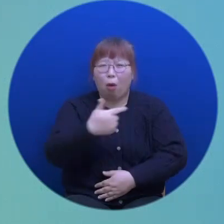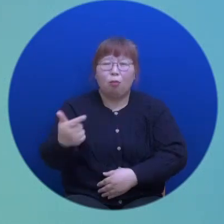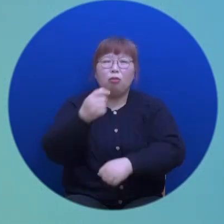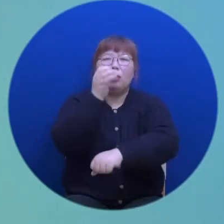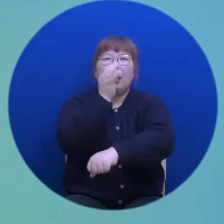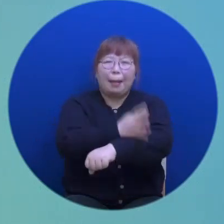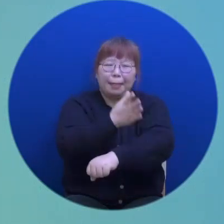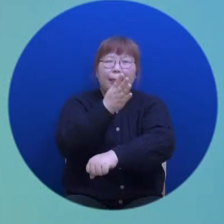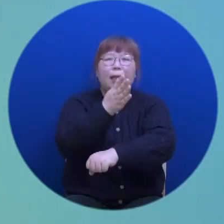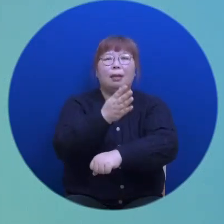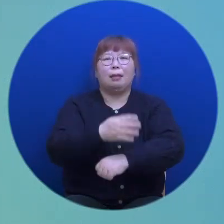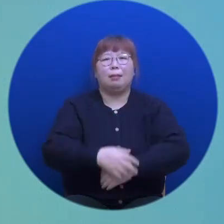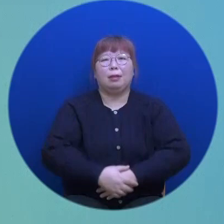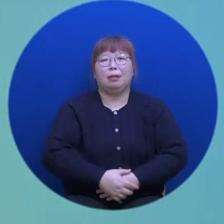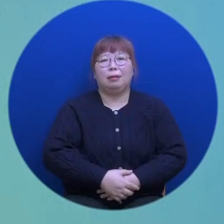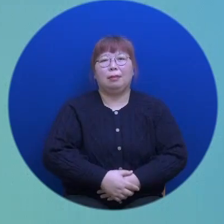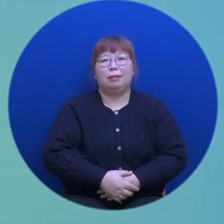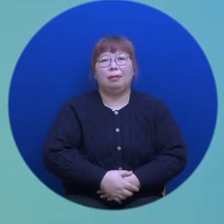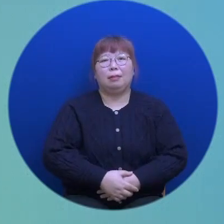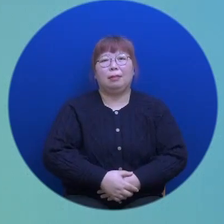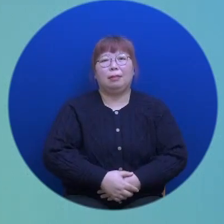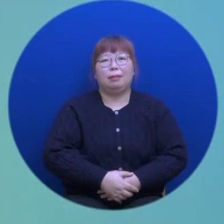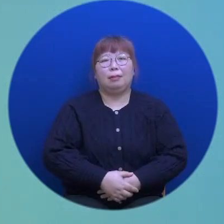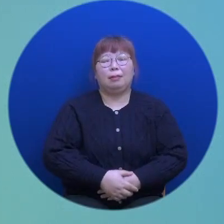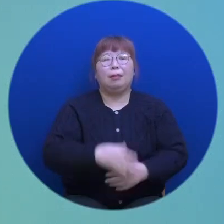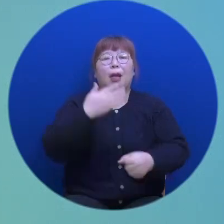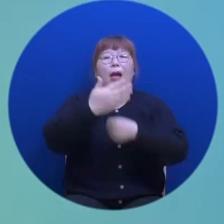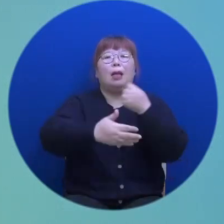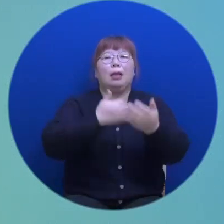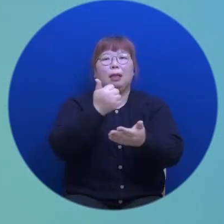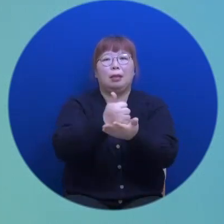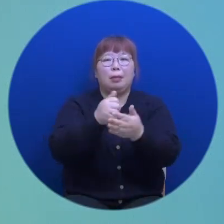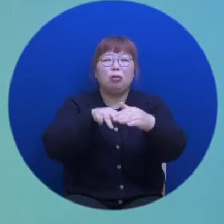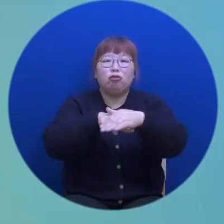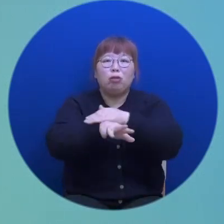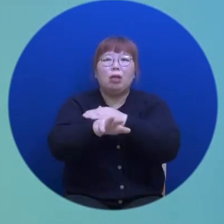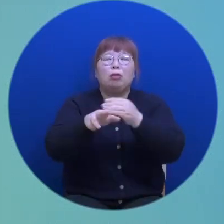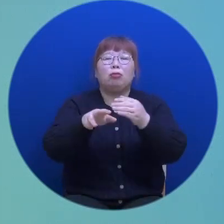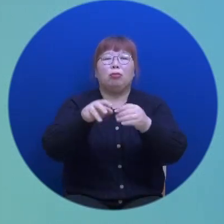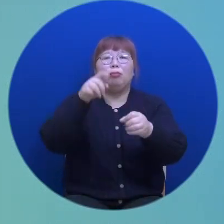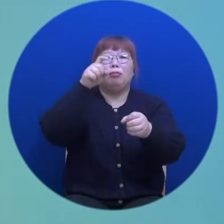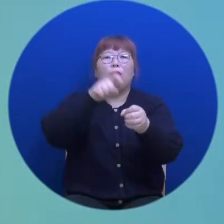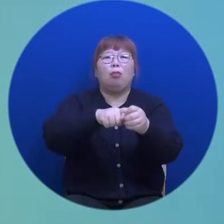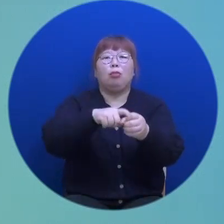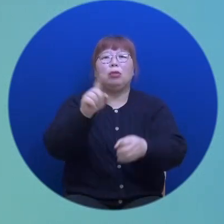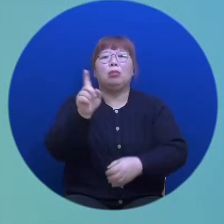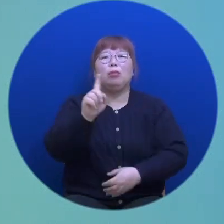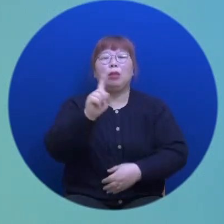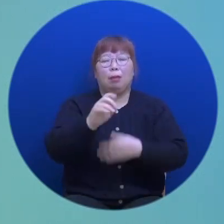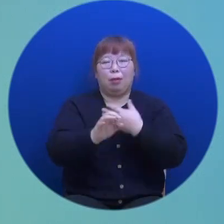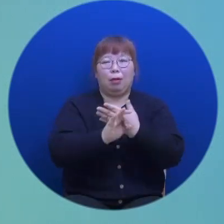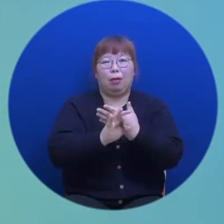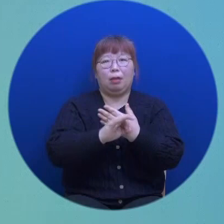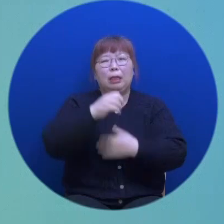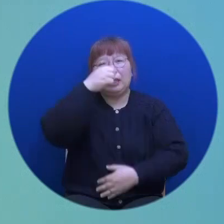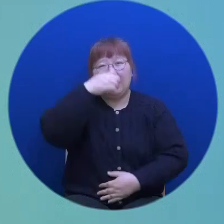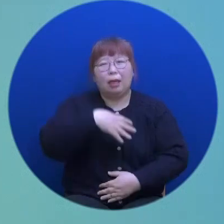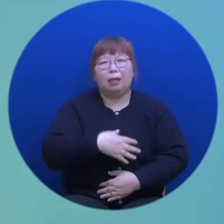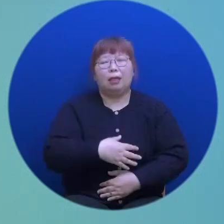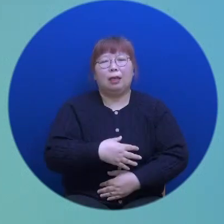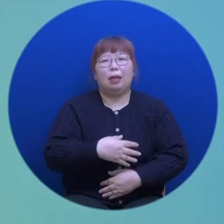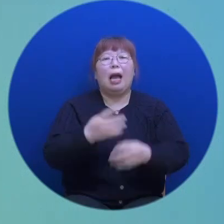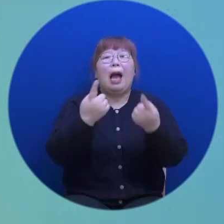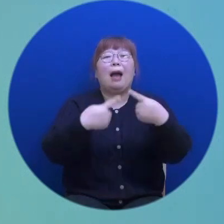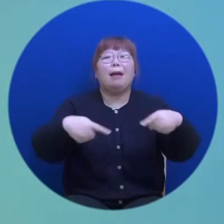소박하고 너무 단순해요. 하나님이 출애굽시키신 이유가 무엇입니까? 그냥